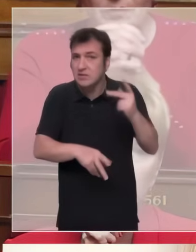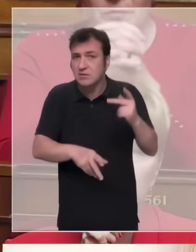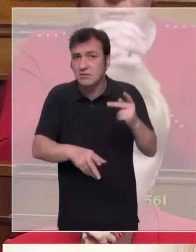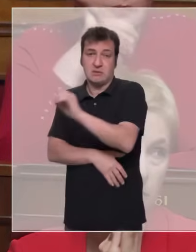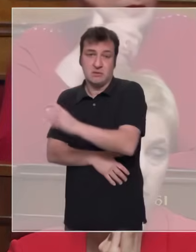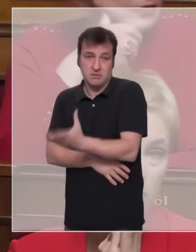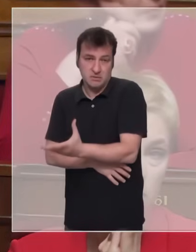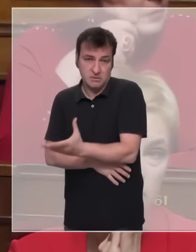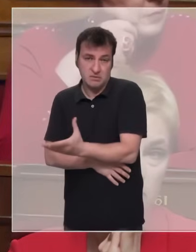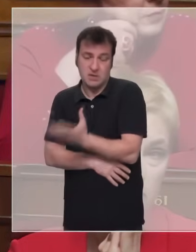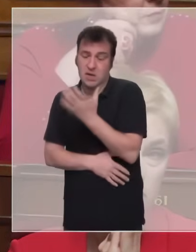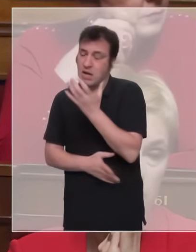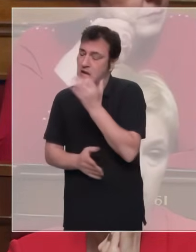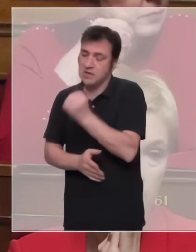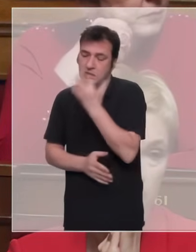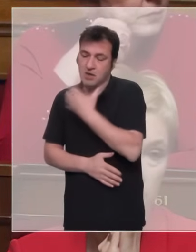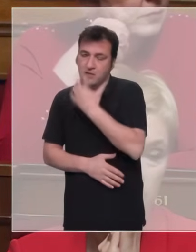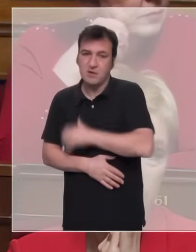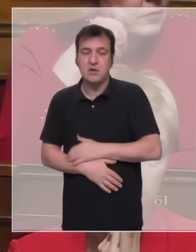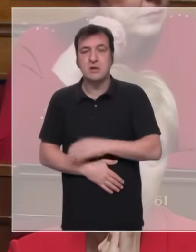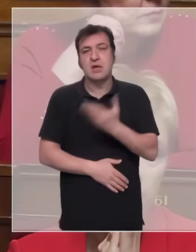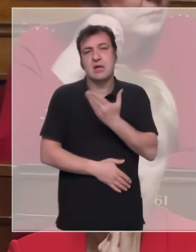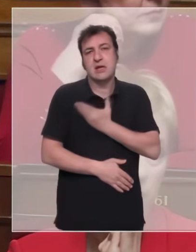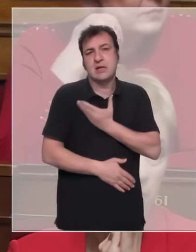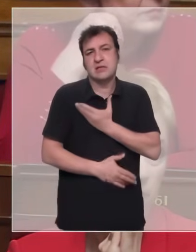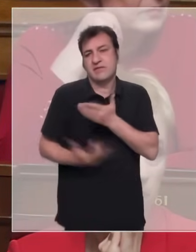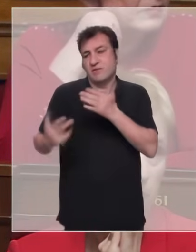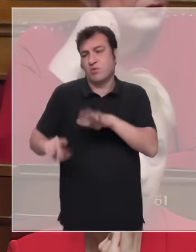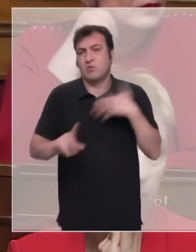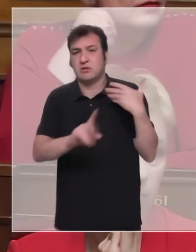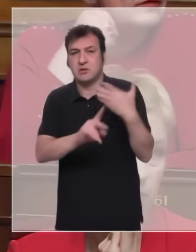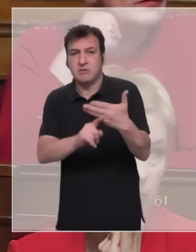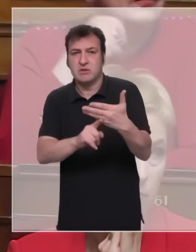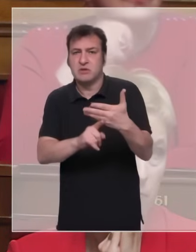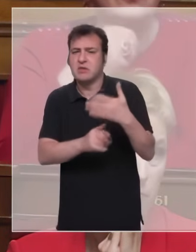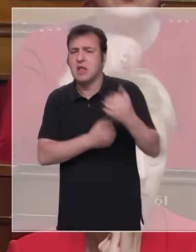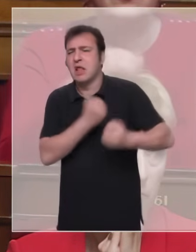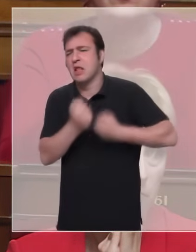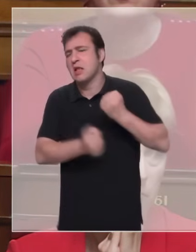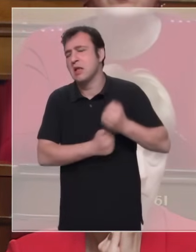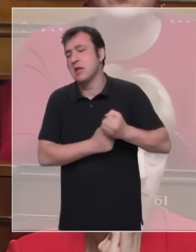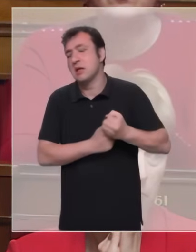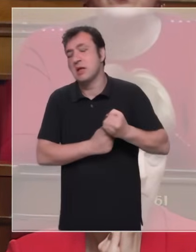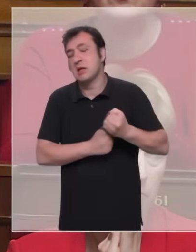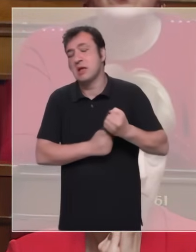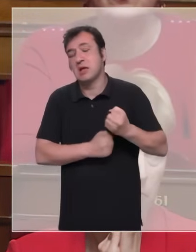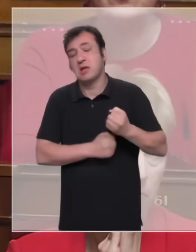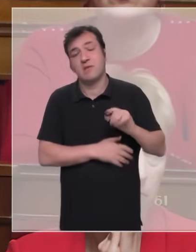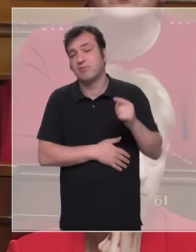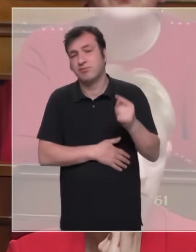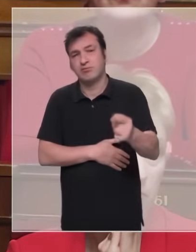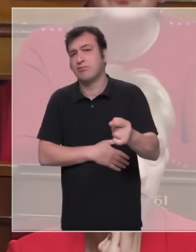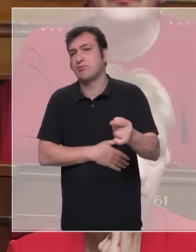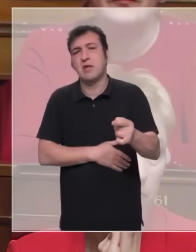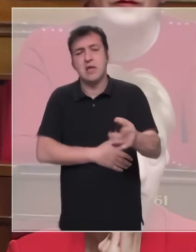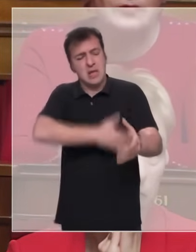État? Gaza, depuis 8 mois, c'est la douleur permanente. Celle des membres coupés à vif.